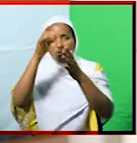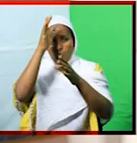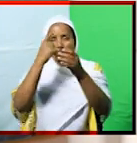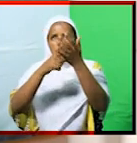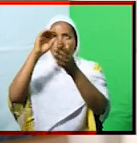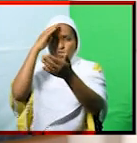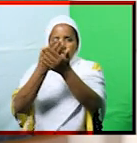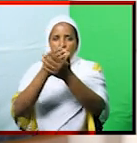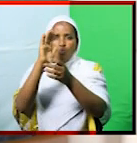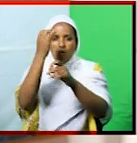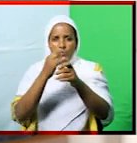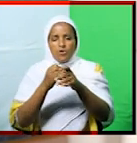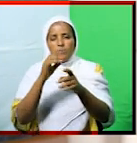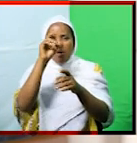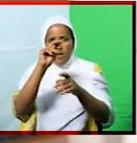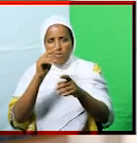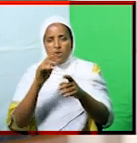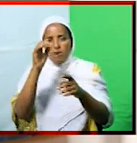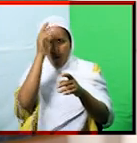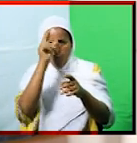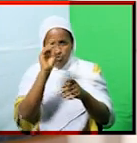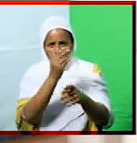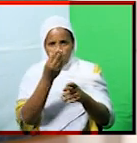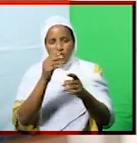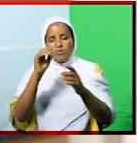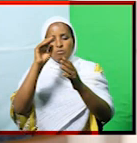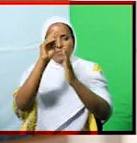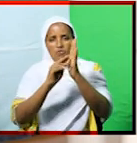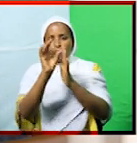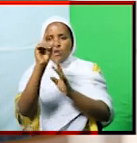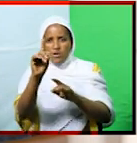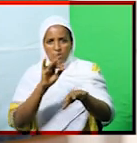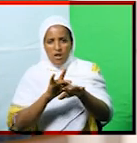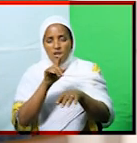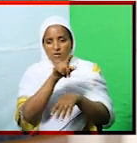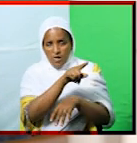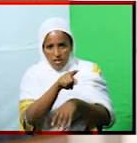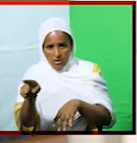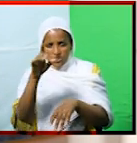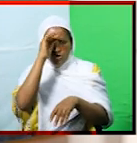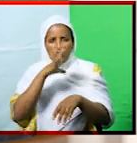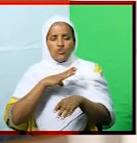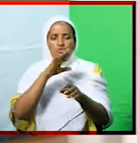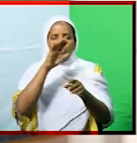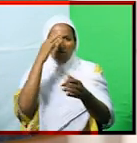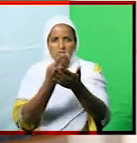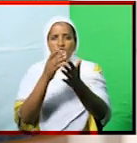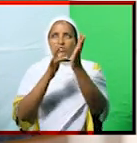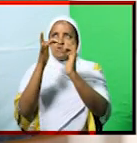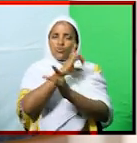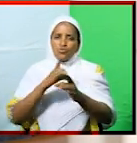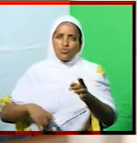ለአማላጅነት ከሆነ የምንወስደው እነዚህ መጻሕፍት አፋጀናቸው ማለት ነው። አንደኛ እኛ ተፋጀን መጻሕፍት ጋር፣ ሁለተኛ ደግሞ እነሱን እኛ አፋጀናቸው ማለት